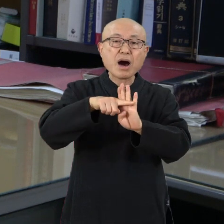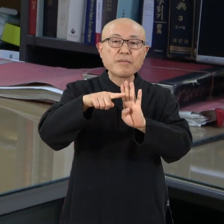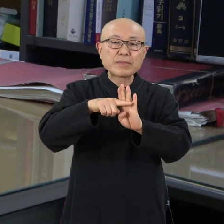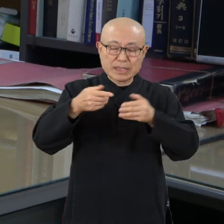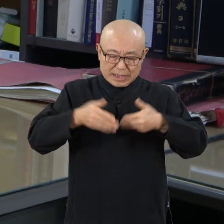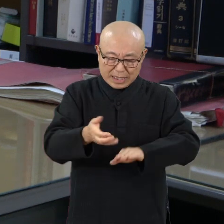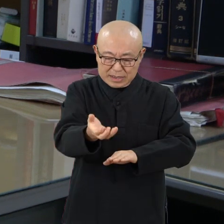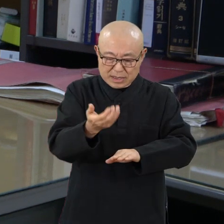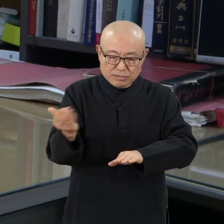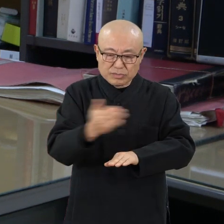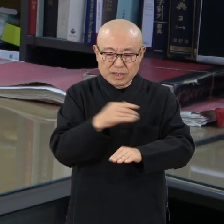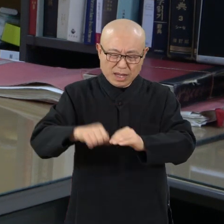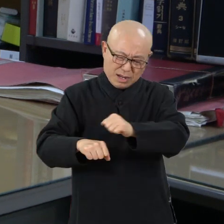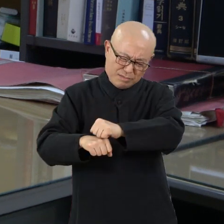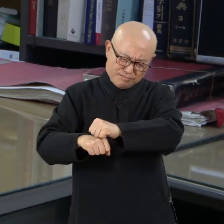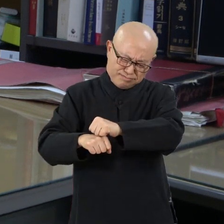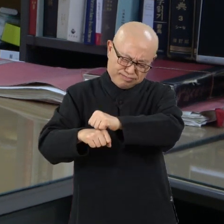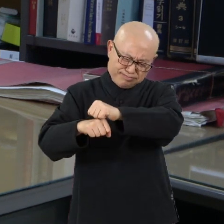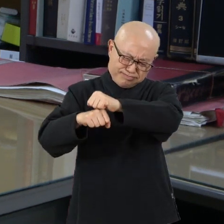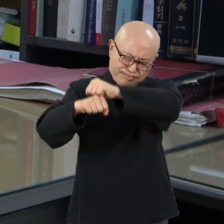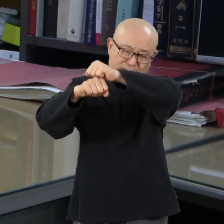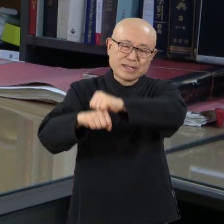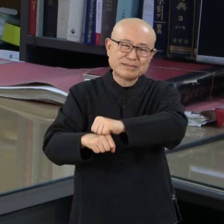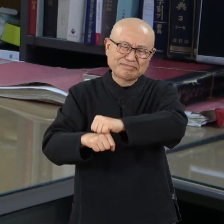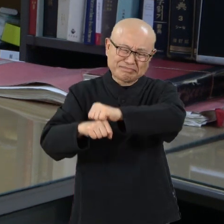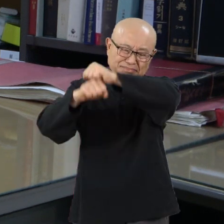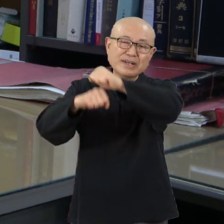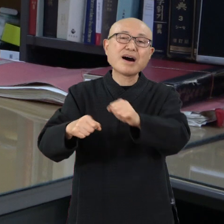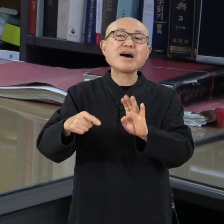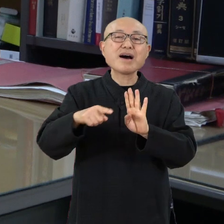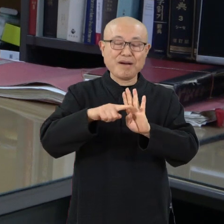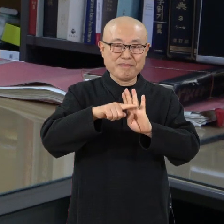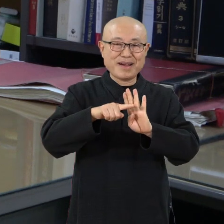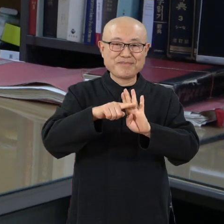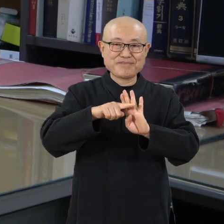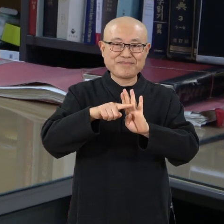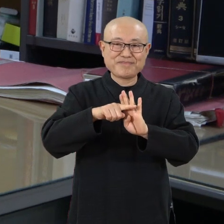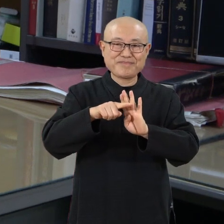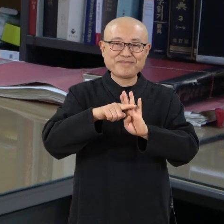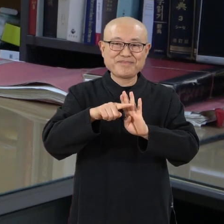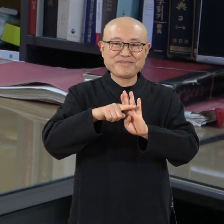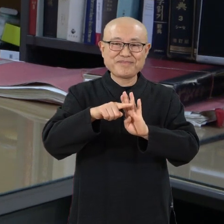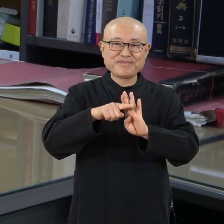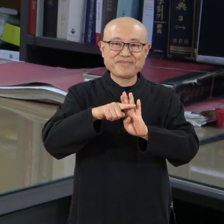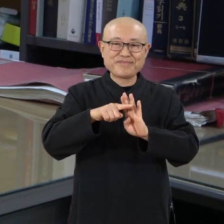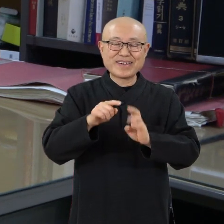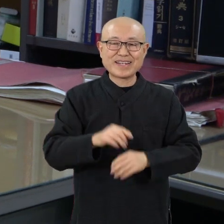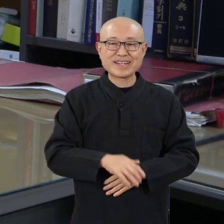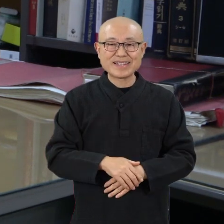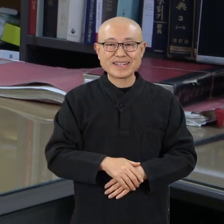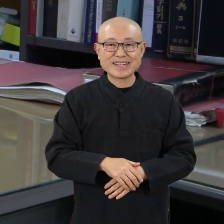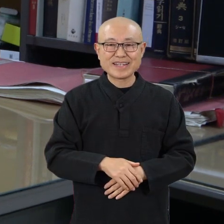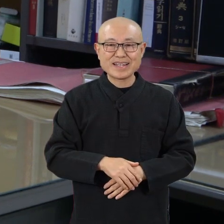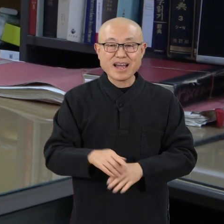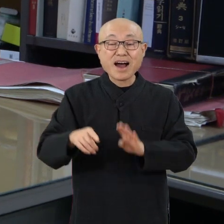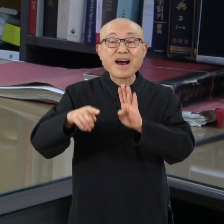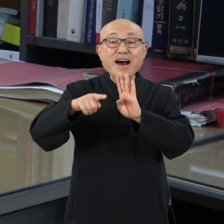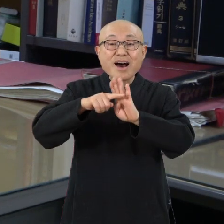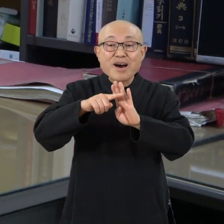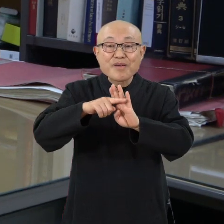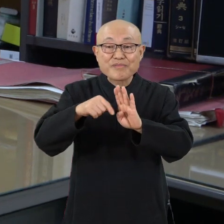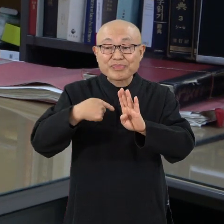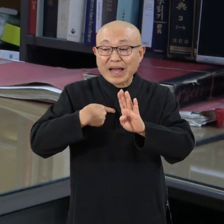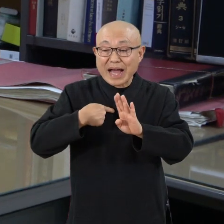전부터 아주 축적된 아주 묵은 그런 업이 이제 수겁이에요. 그래서 이 업이라는 것이